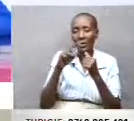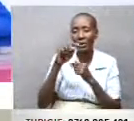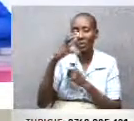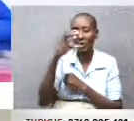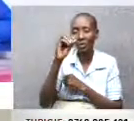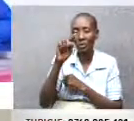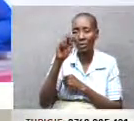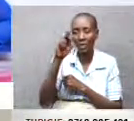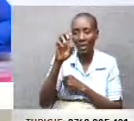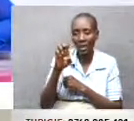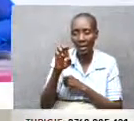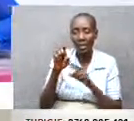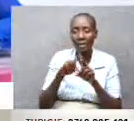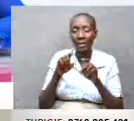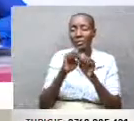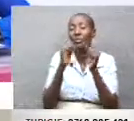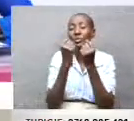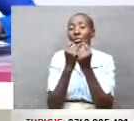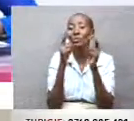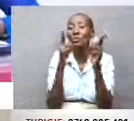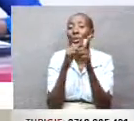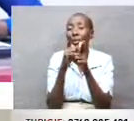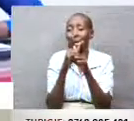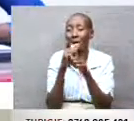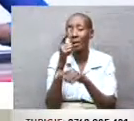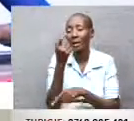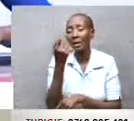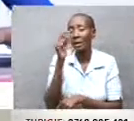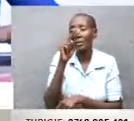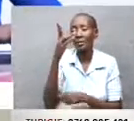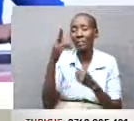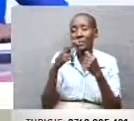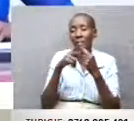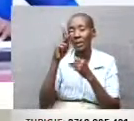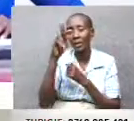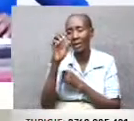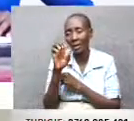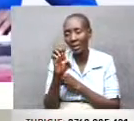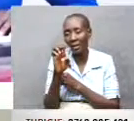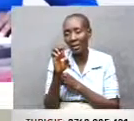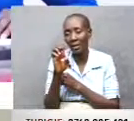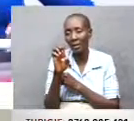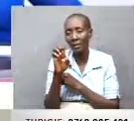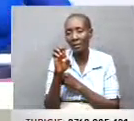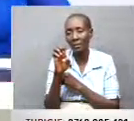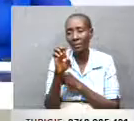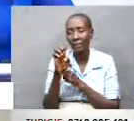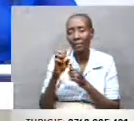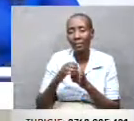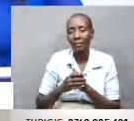www.tv47.co.ke na vile vile mitandao ya kijamii kwenye Twitter ni @tv47ke @_cliffordke na vile